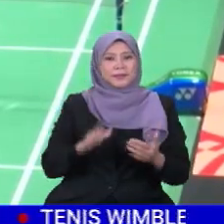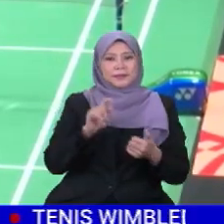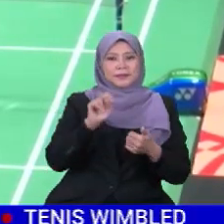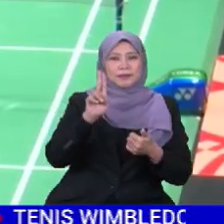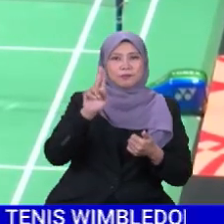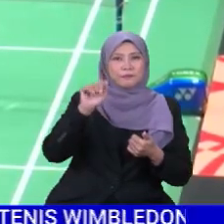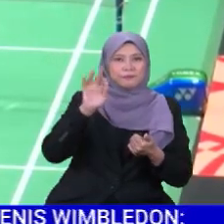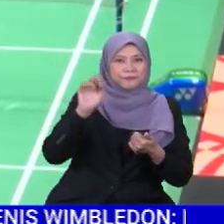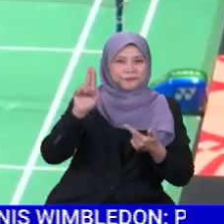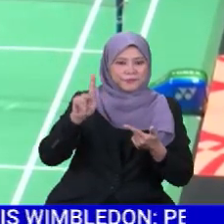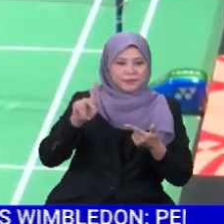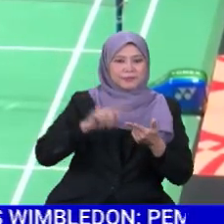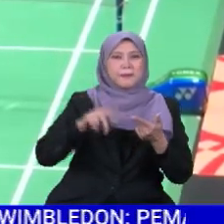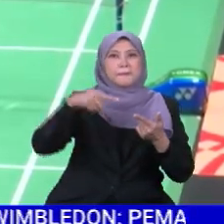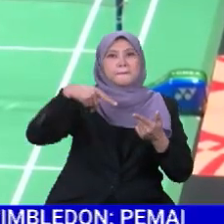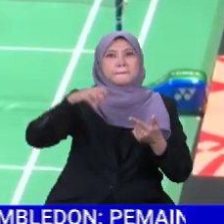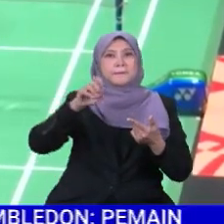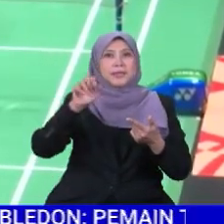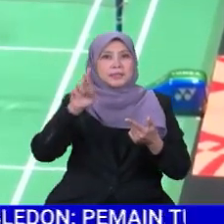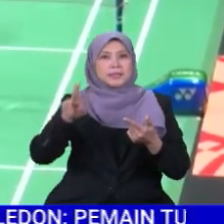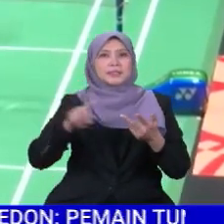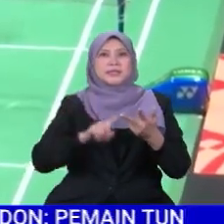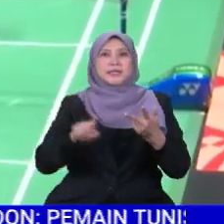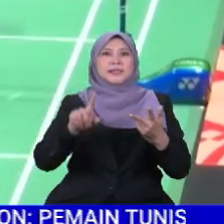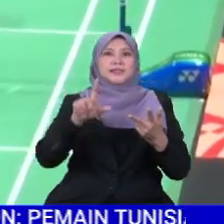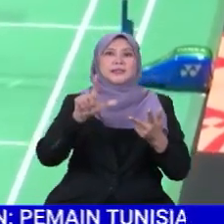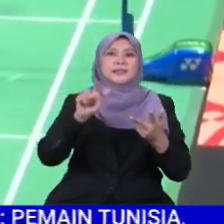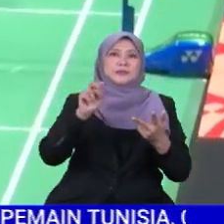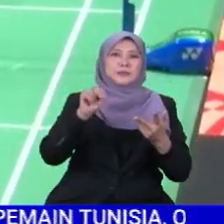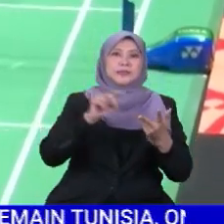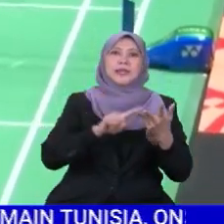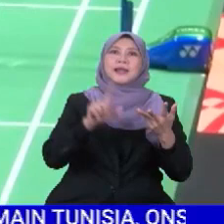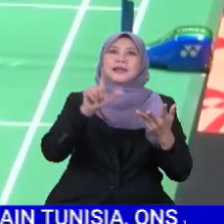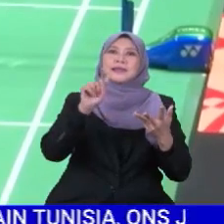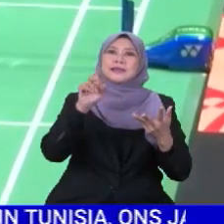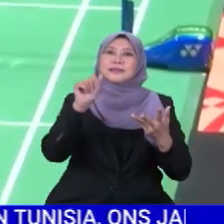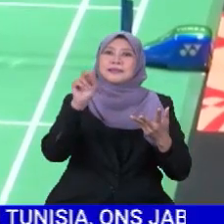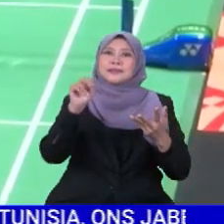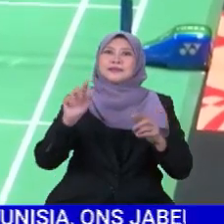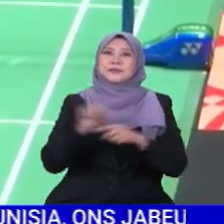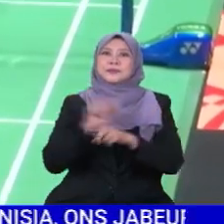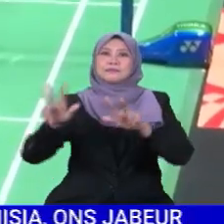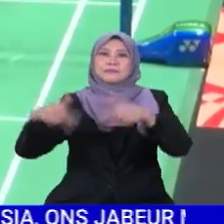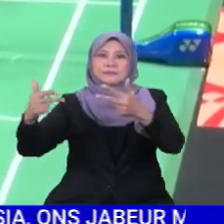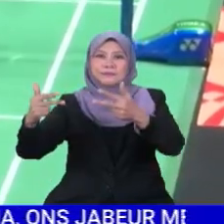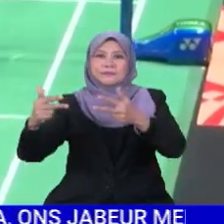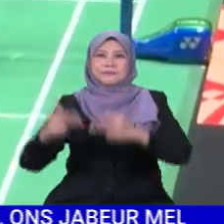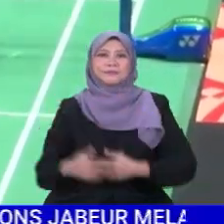Hidayat, Peter Gade dan Lee Yonde manakala Lindan menyertai mereka secara maya.